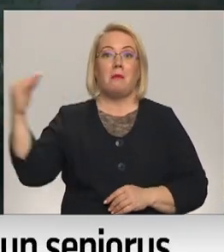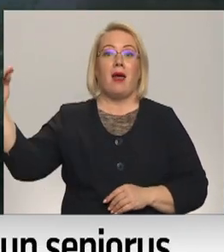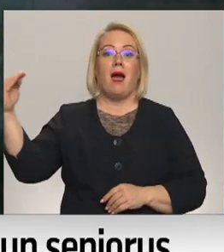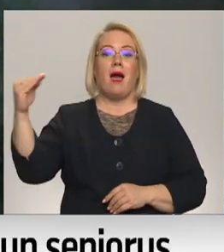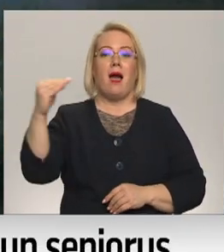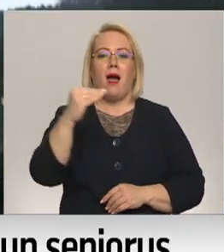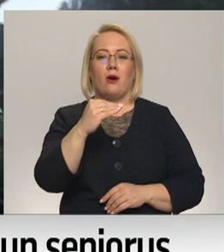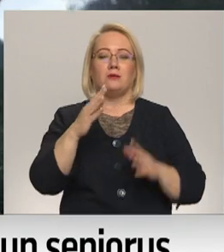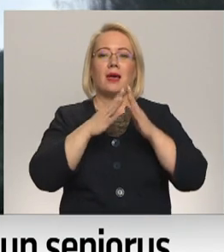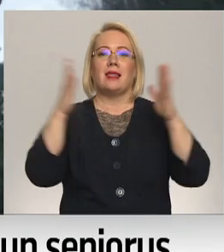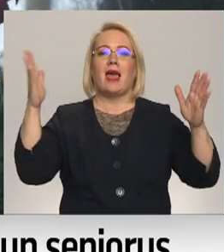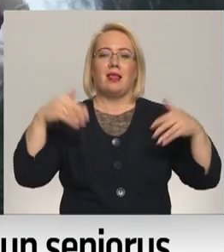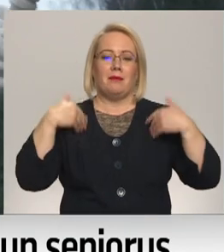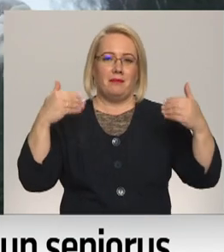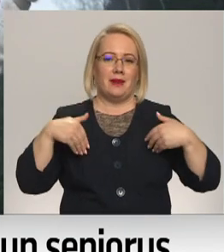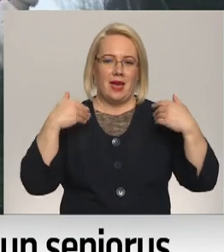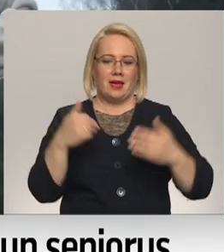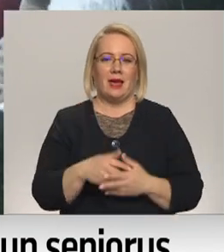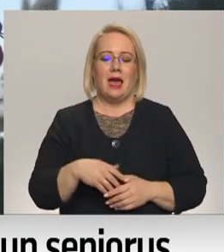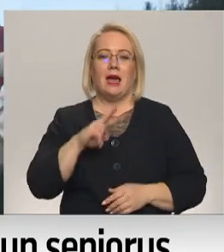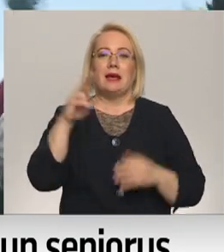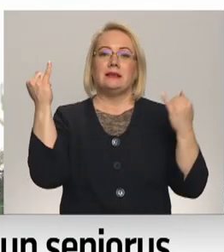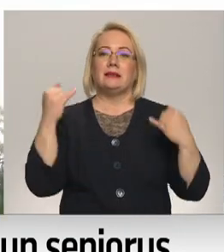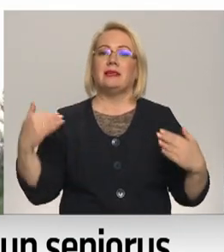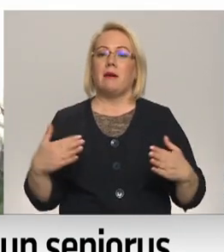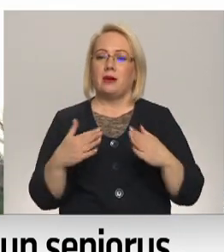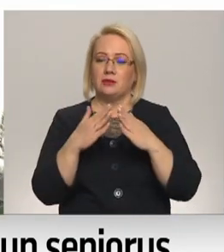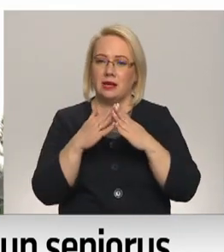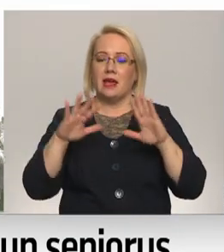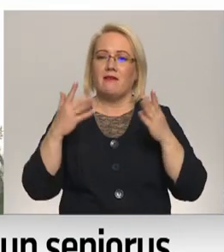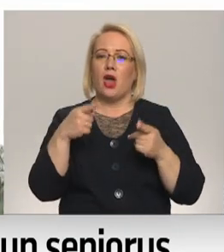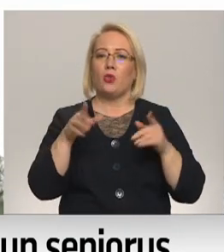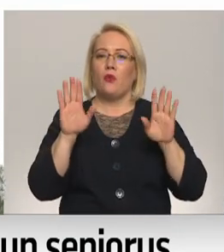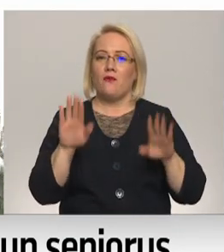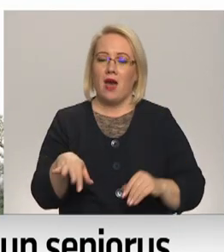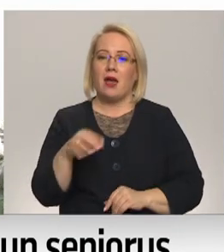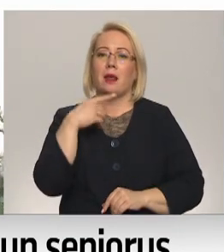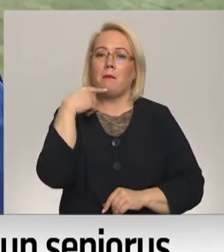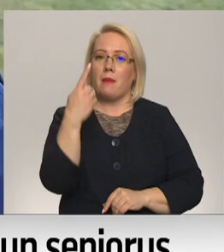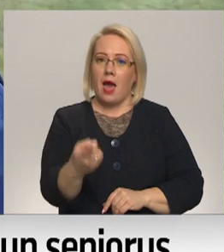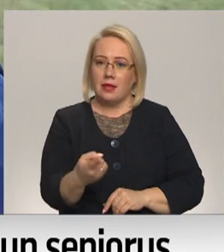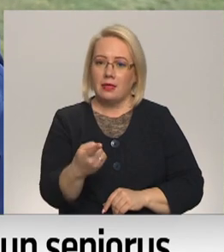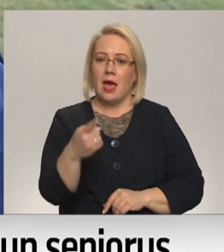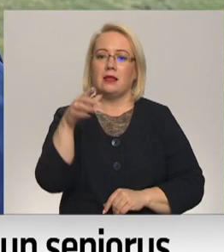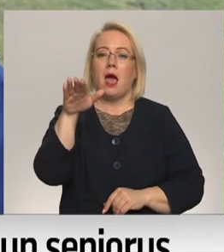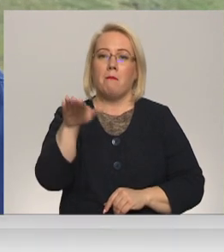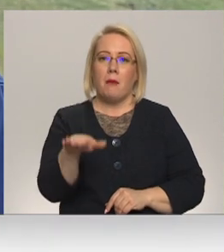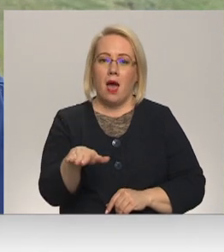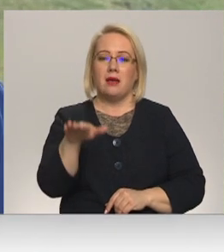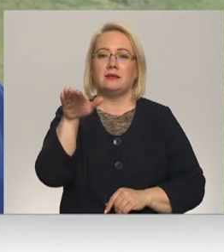Tad jau mums ir lielie prieki. Kas ir Ziemassvētki? Vai tu vari pateikt? Maza,